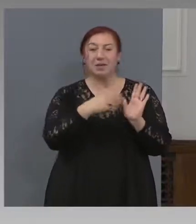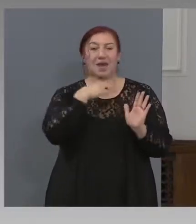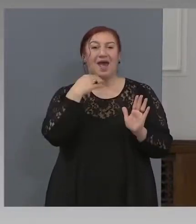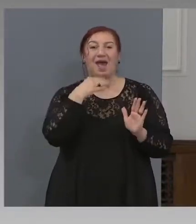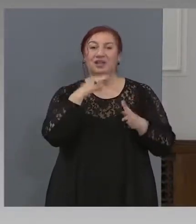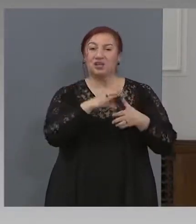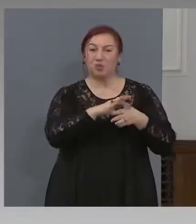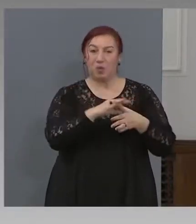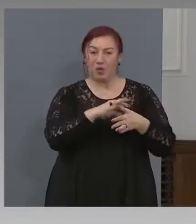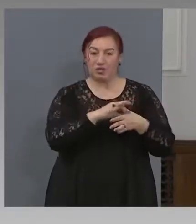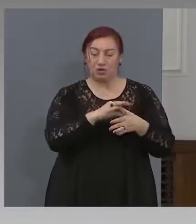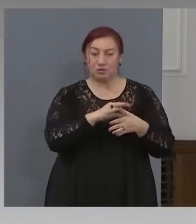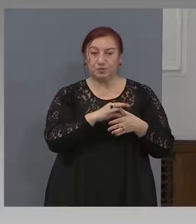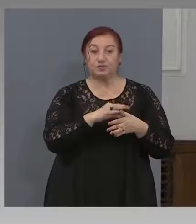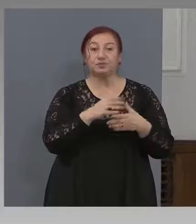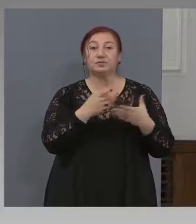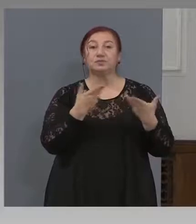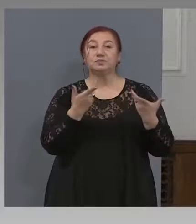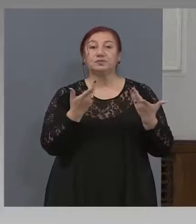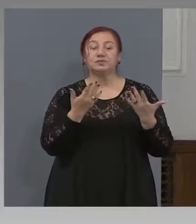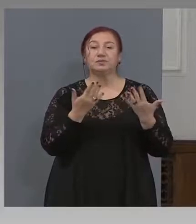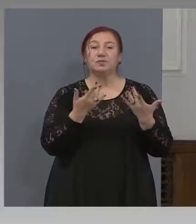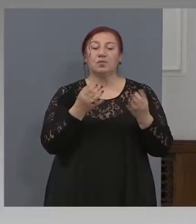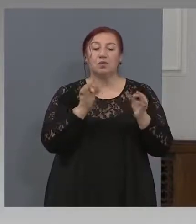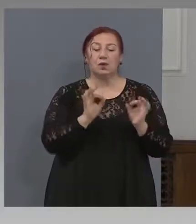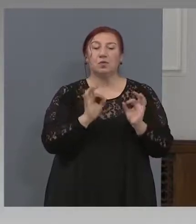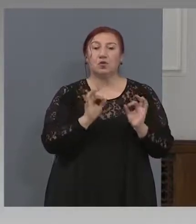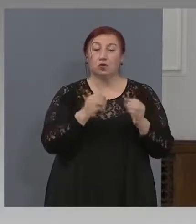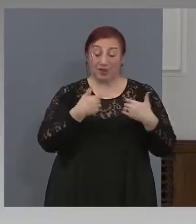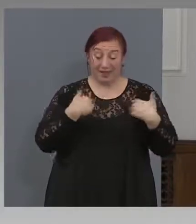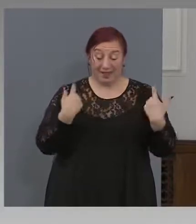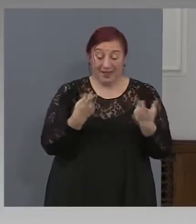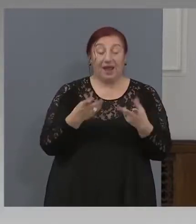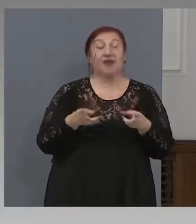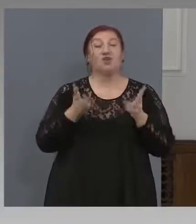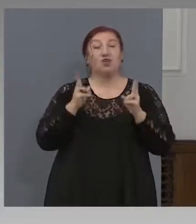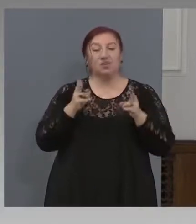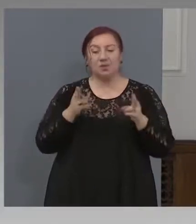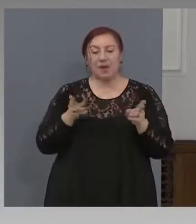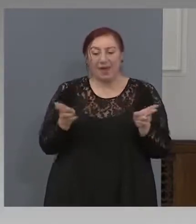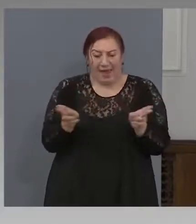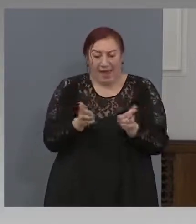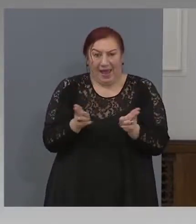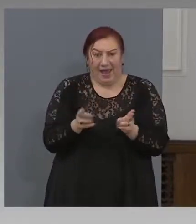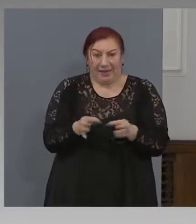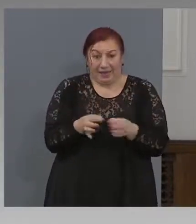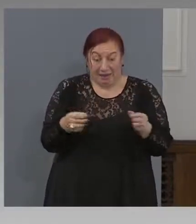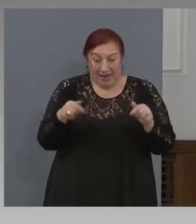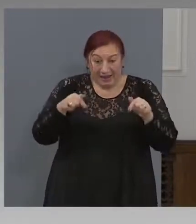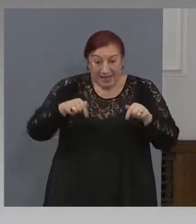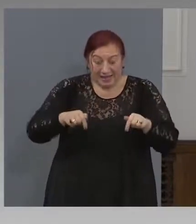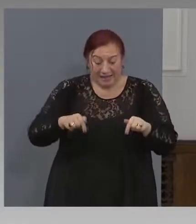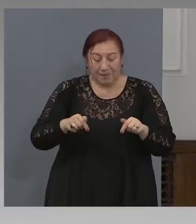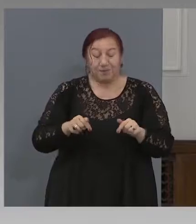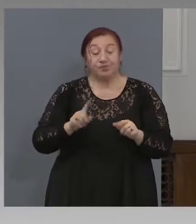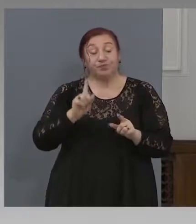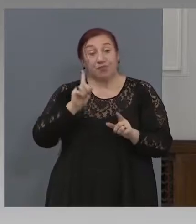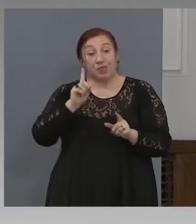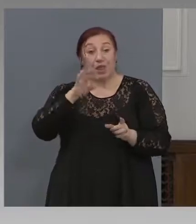госпожо Велинова, относно какво сме решили като краткосрочни мерки. Освен, че